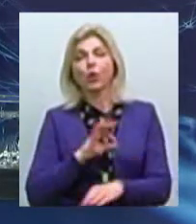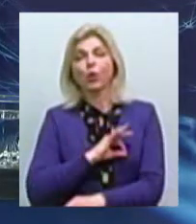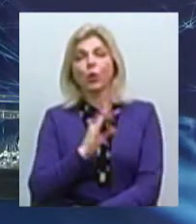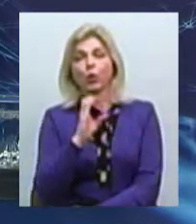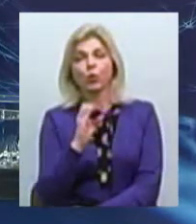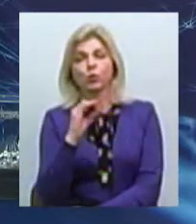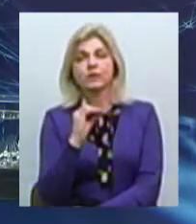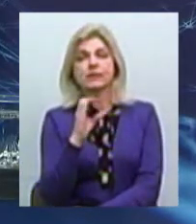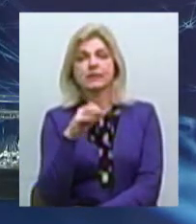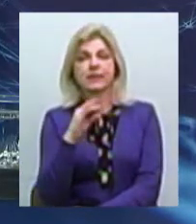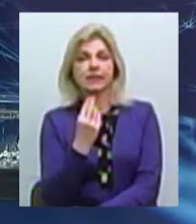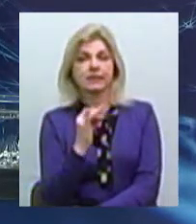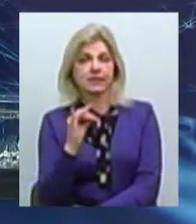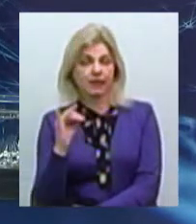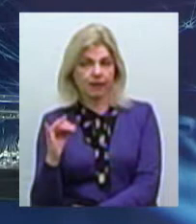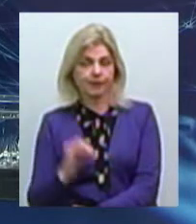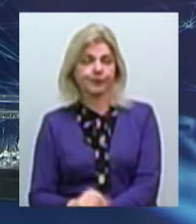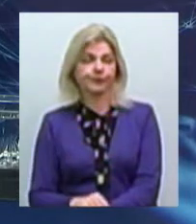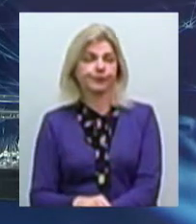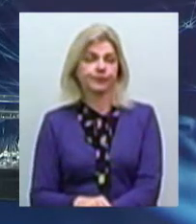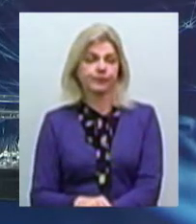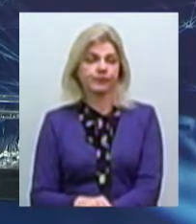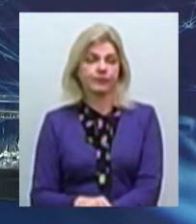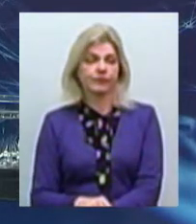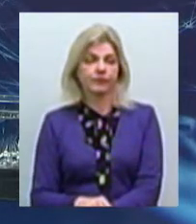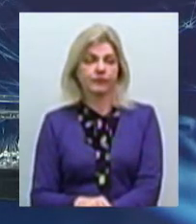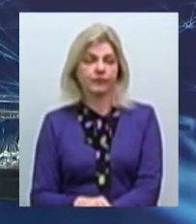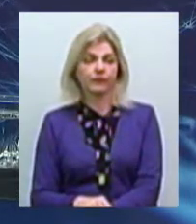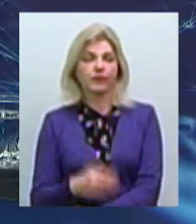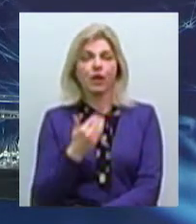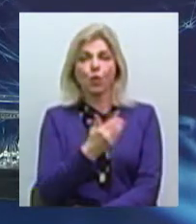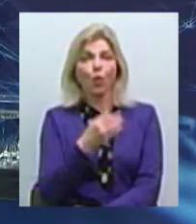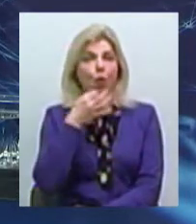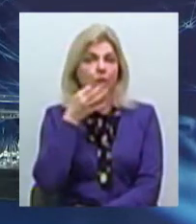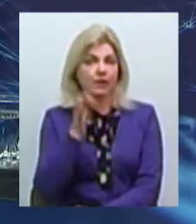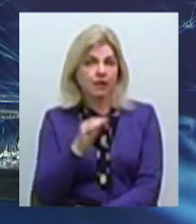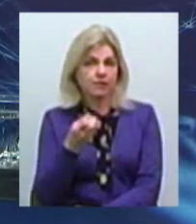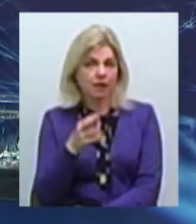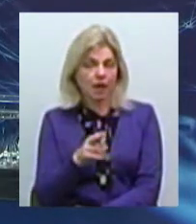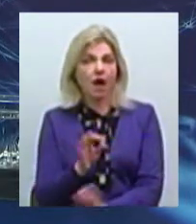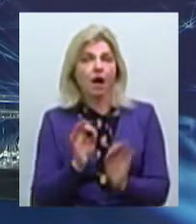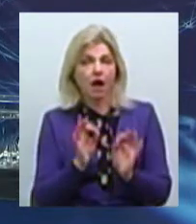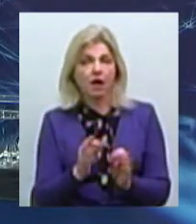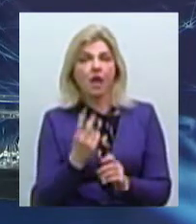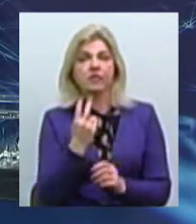замом испытаем держи регистрации над ряд тоже и и компетенция как раз два с половиной года активно над этим